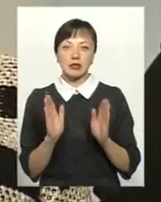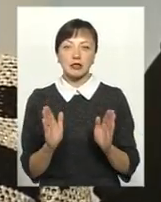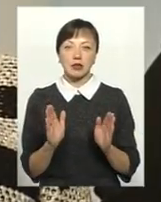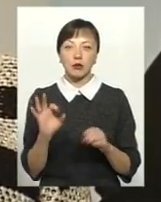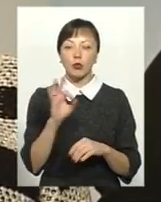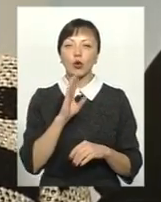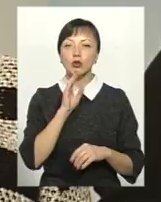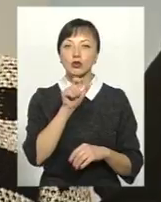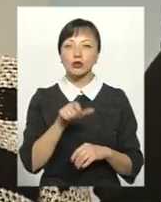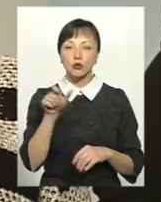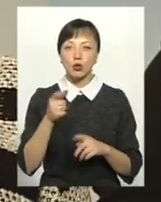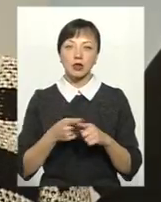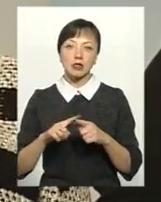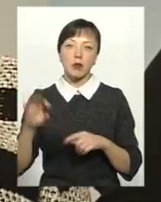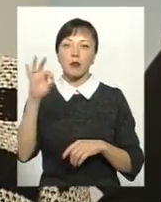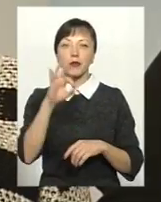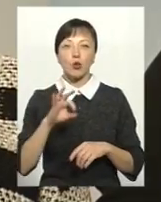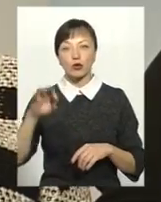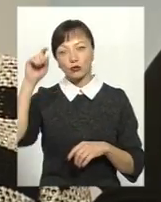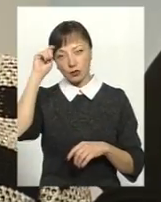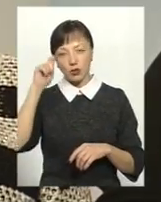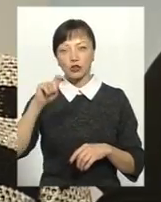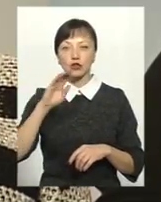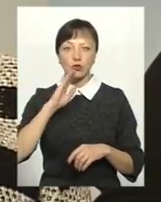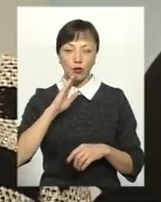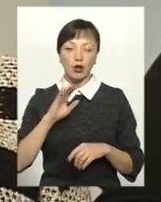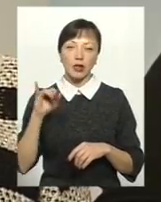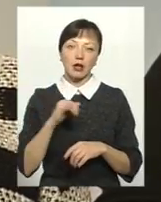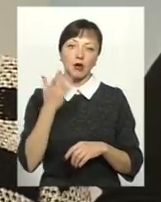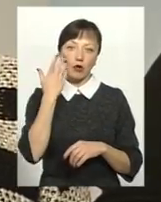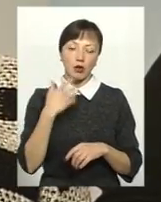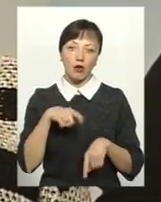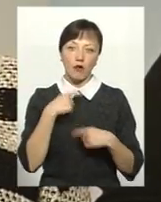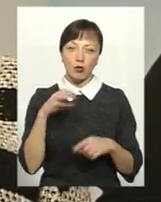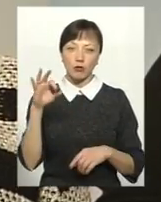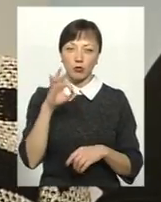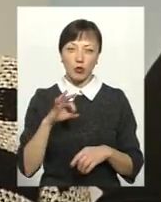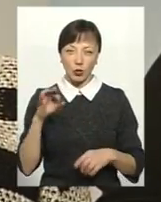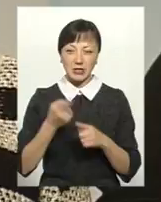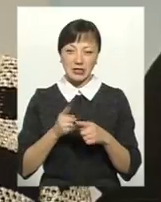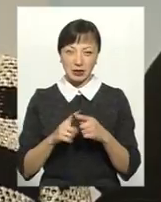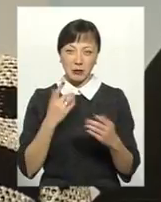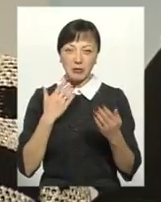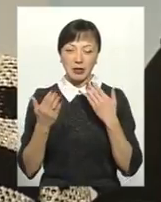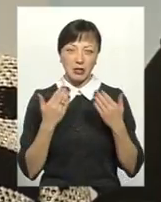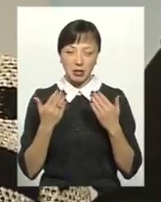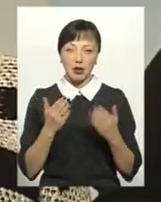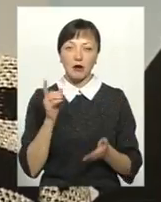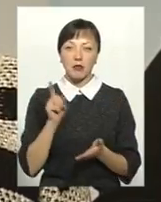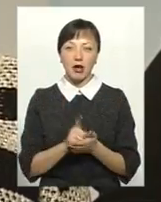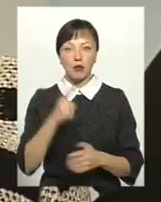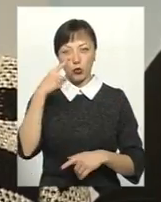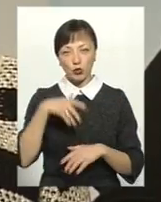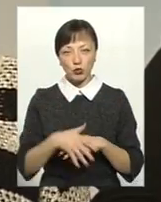про жінок. Гендер – це про і чоловіків, і жінок. І коли ми говоримо про гендерно-чутливий підхід, то ми маємо